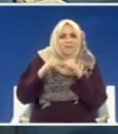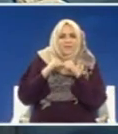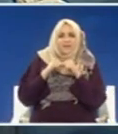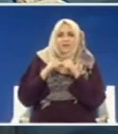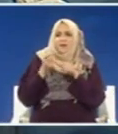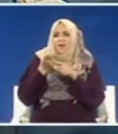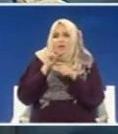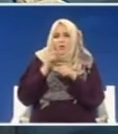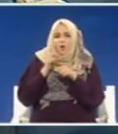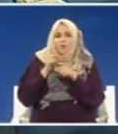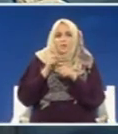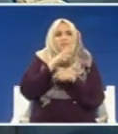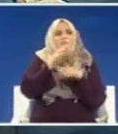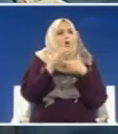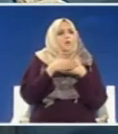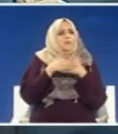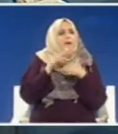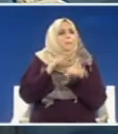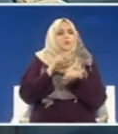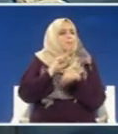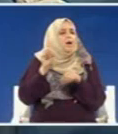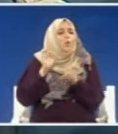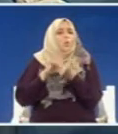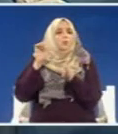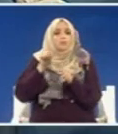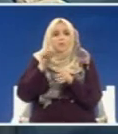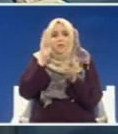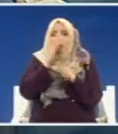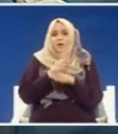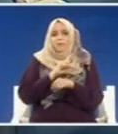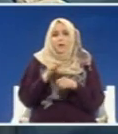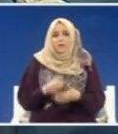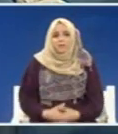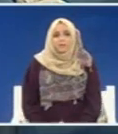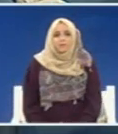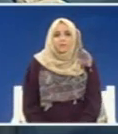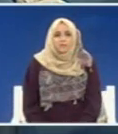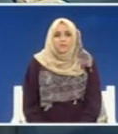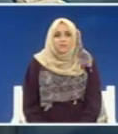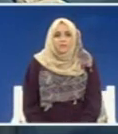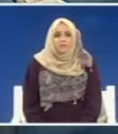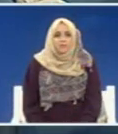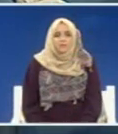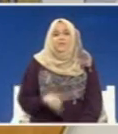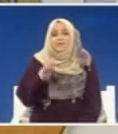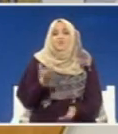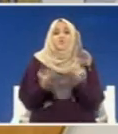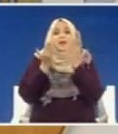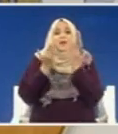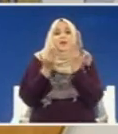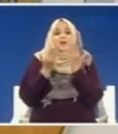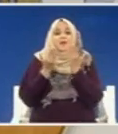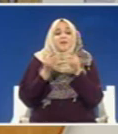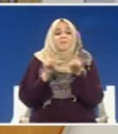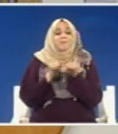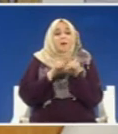أنها تسعى دائما فيه مشكل تبلغ عليه، قالوا لها أنت وش دخلك يعني، راهم كاين رجال. يا ربي كثر أمثالك، هذا اللي نقوله